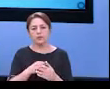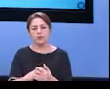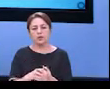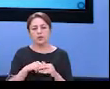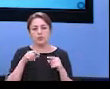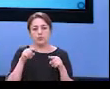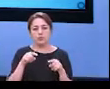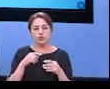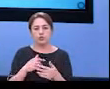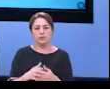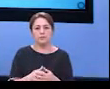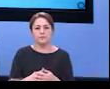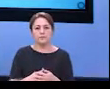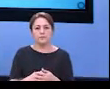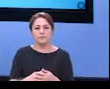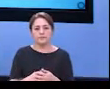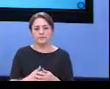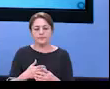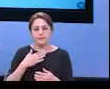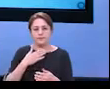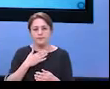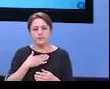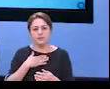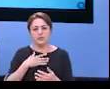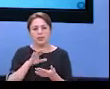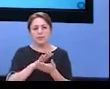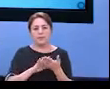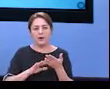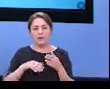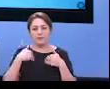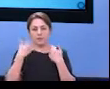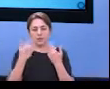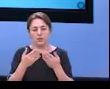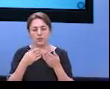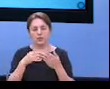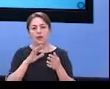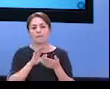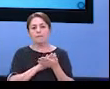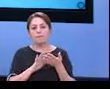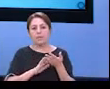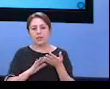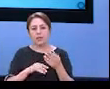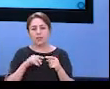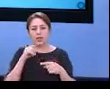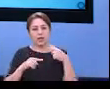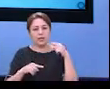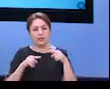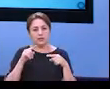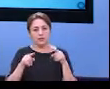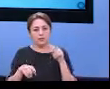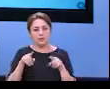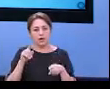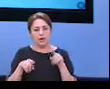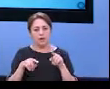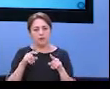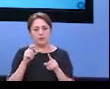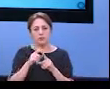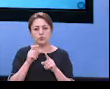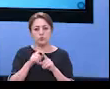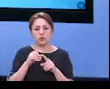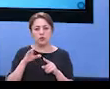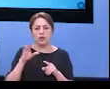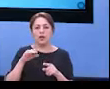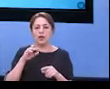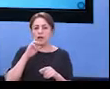Ya'ni bunda bizga matn berilgan. Matnda esa ayrim so'zlar imlo qoidasiga